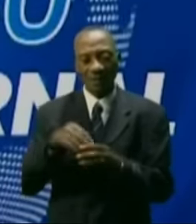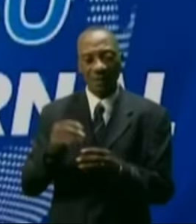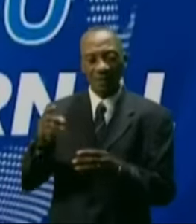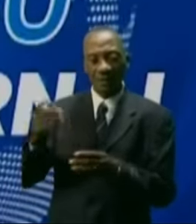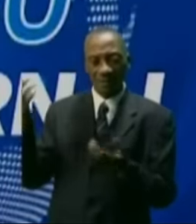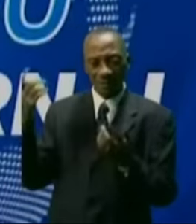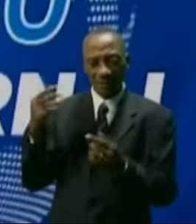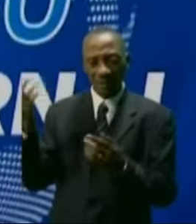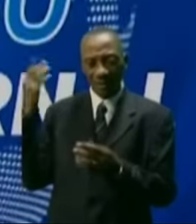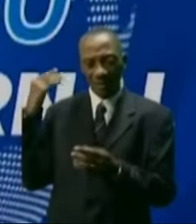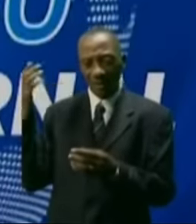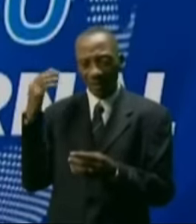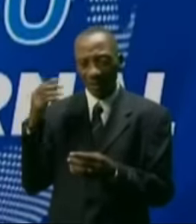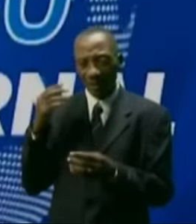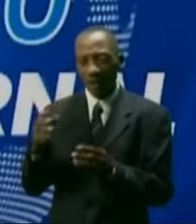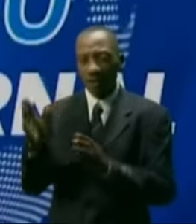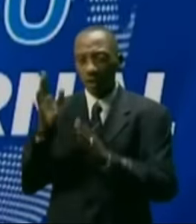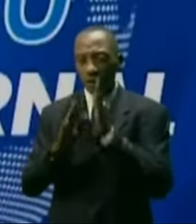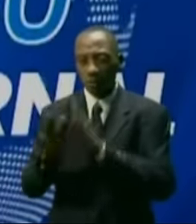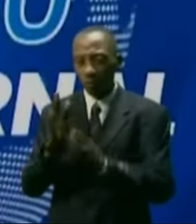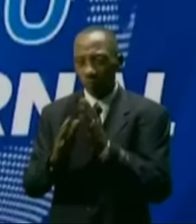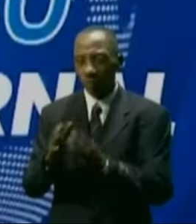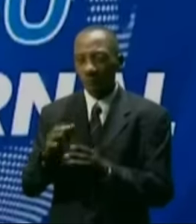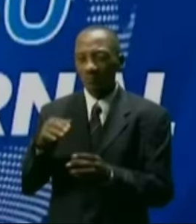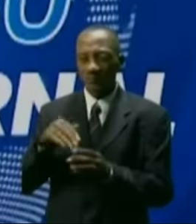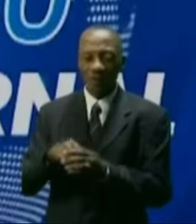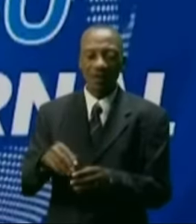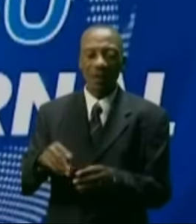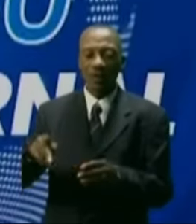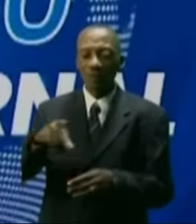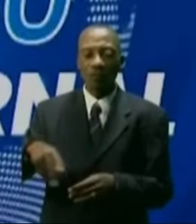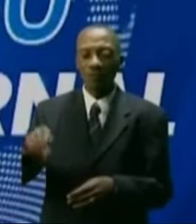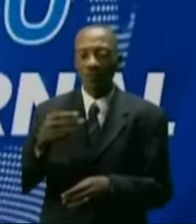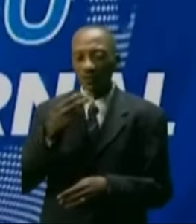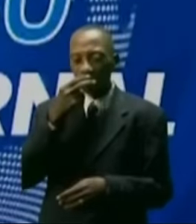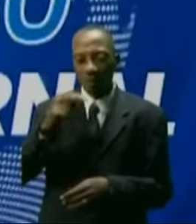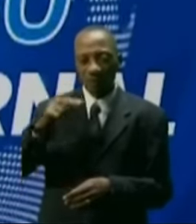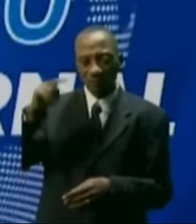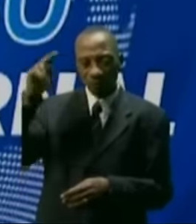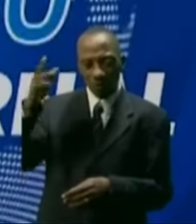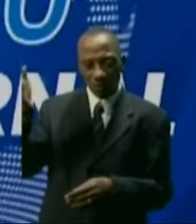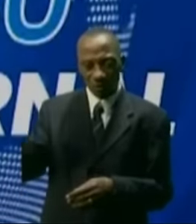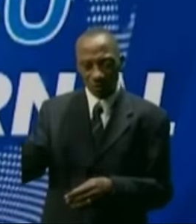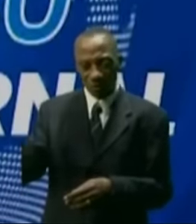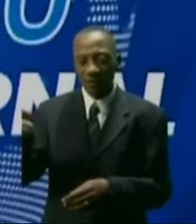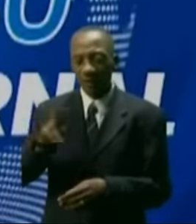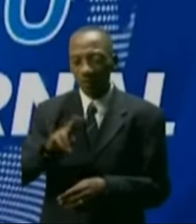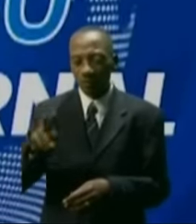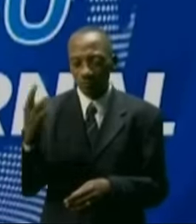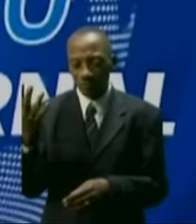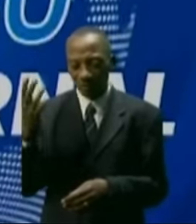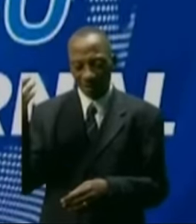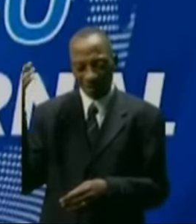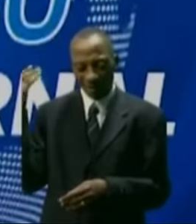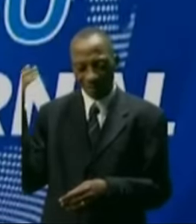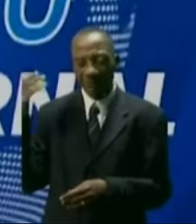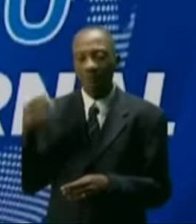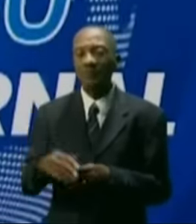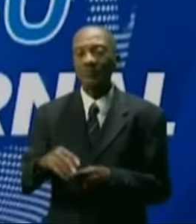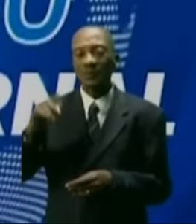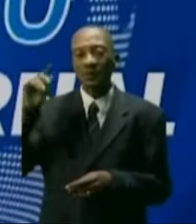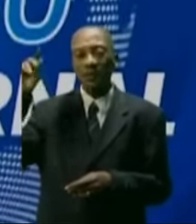quelques localités de Beni dans la province du Nord Kivu, Kinshasa, 10 juin 2024. Le gouvernement de la République